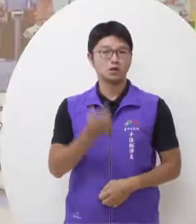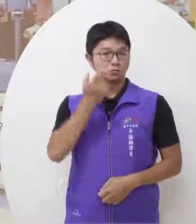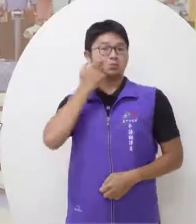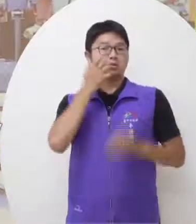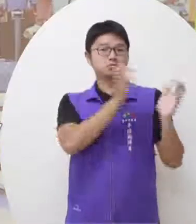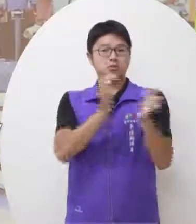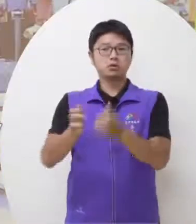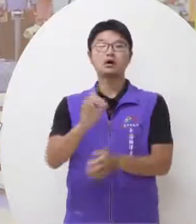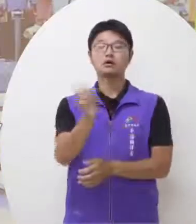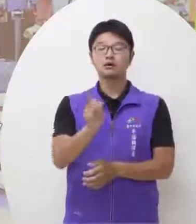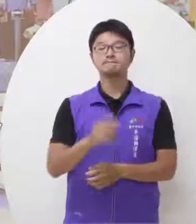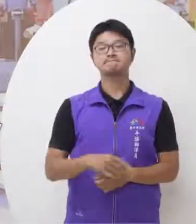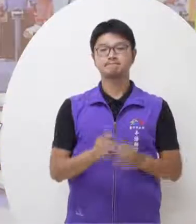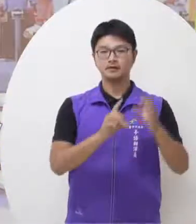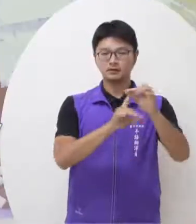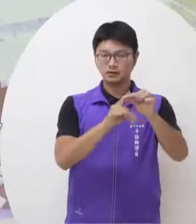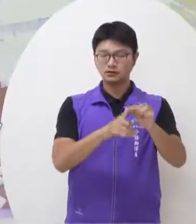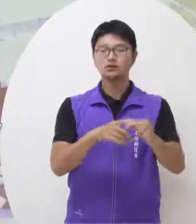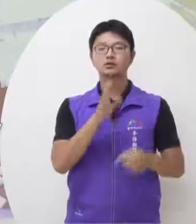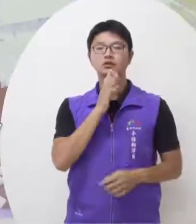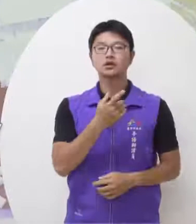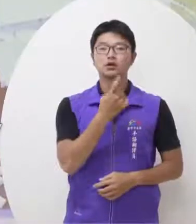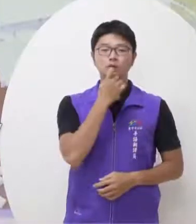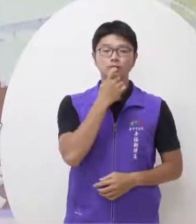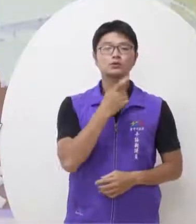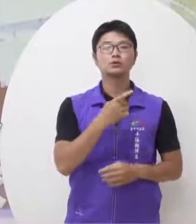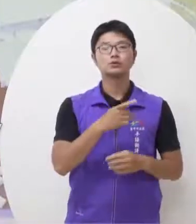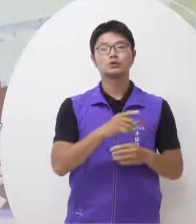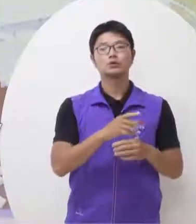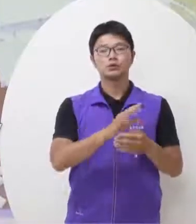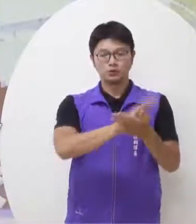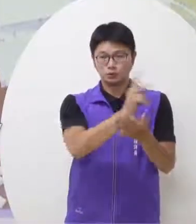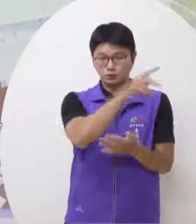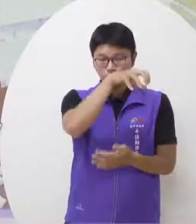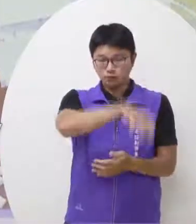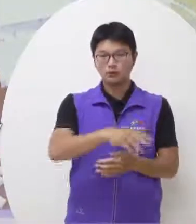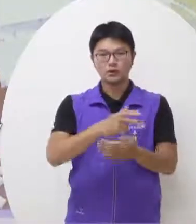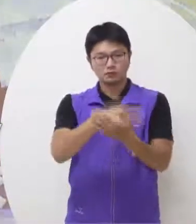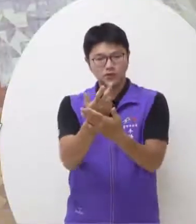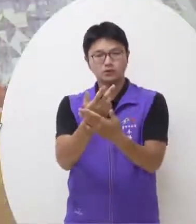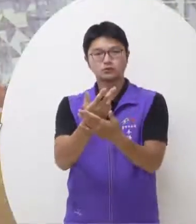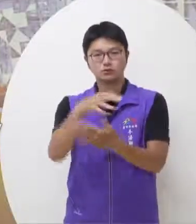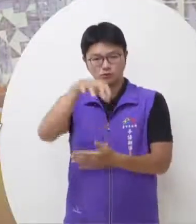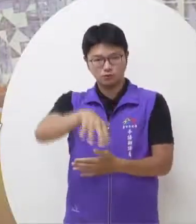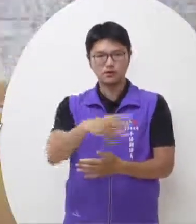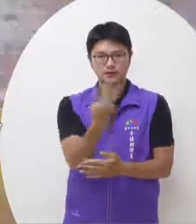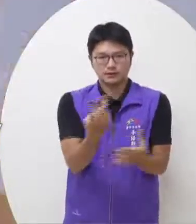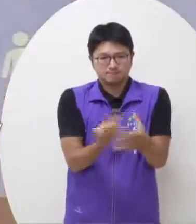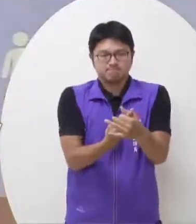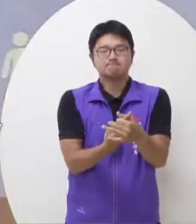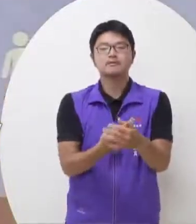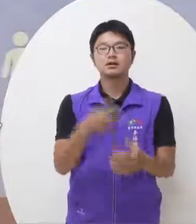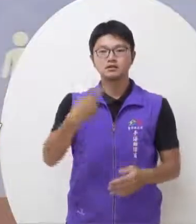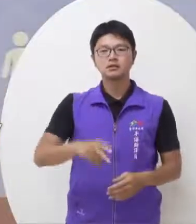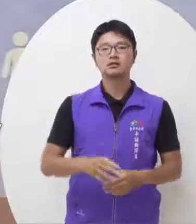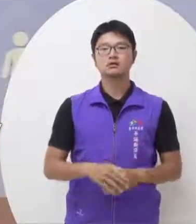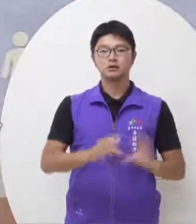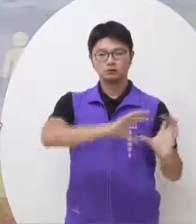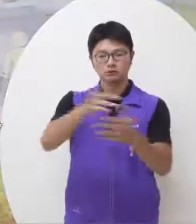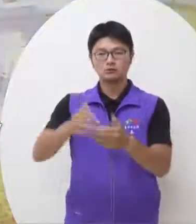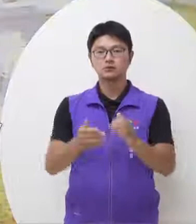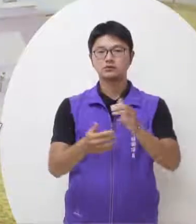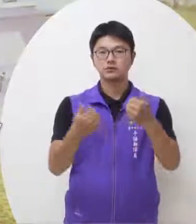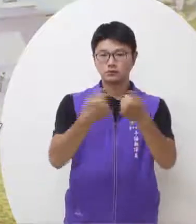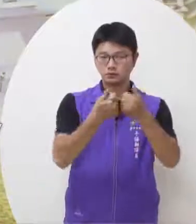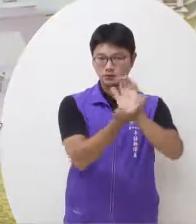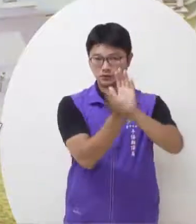分当然也包括台中的绿美图这是全国最大图书美术双馆共构那当然国际会展中心刚刚市